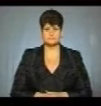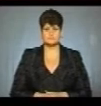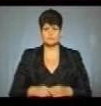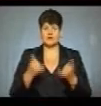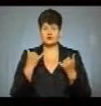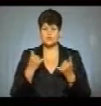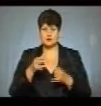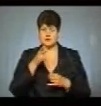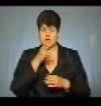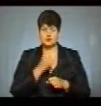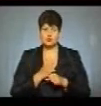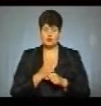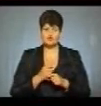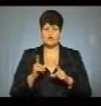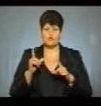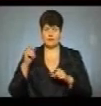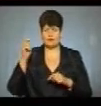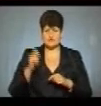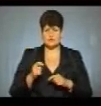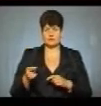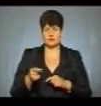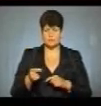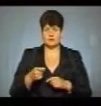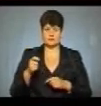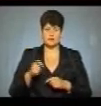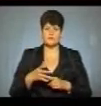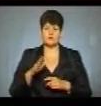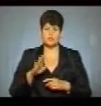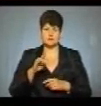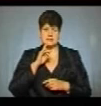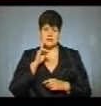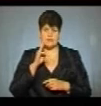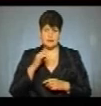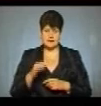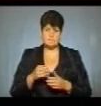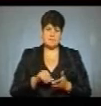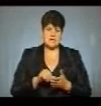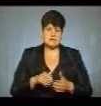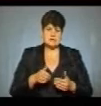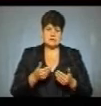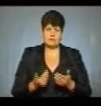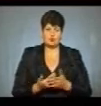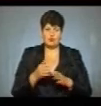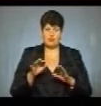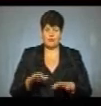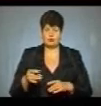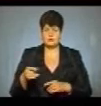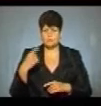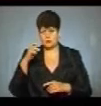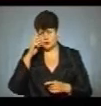Сьогодні під час робочого візиту до Тернополя президент України Володимир Зеленський представив нового голову